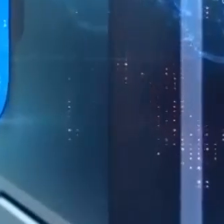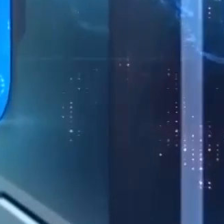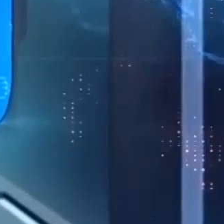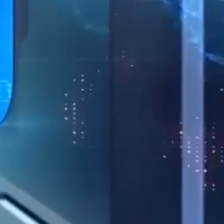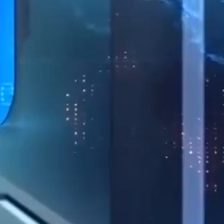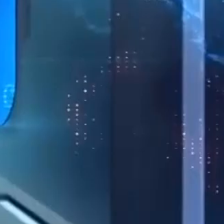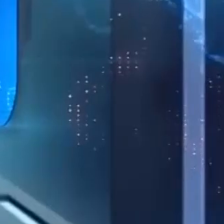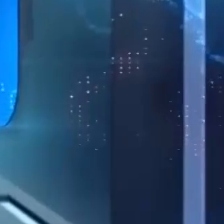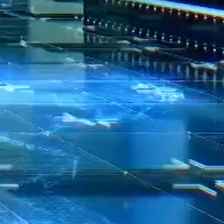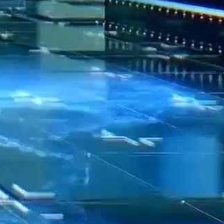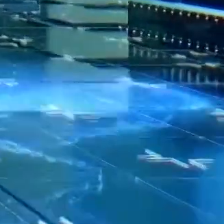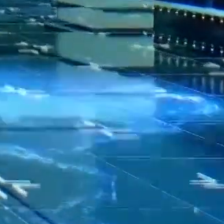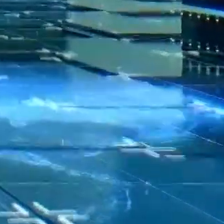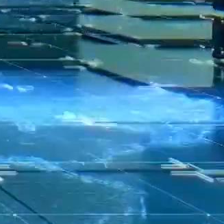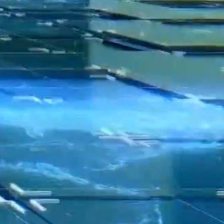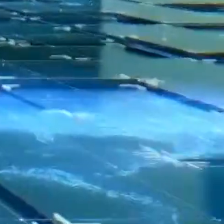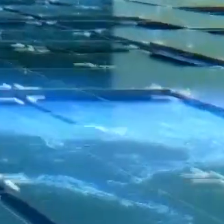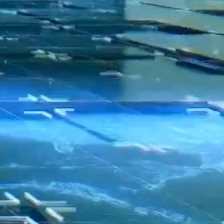область.